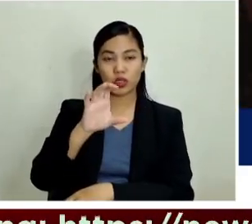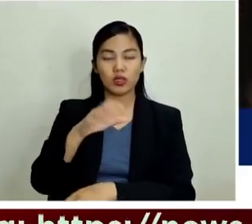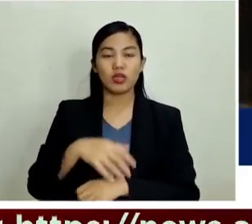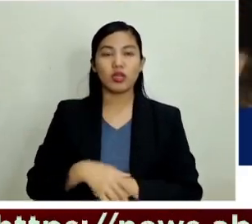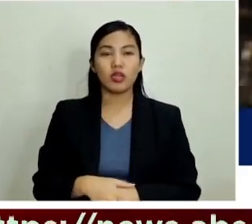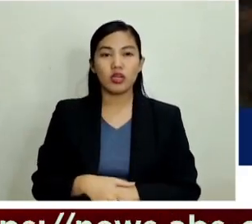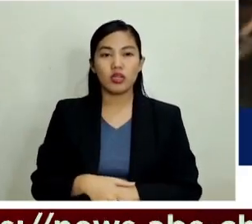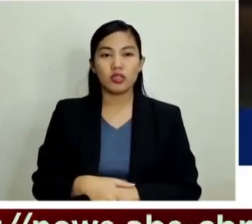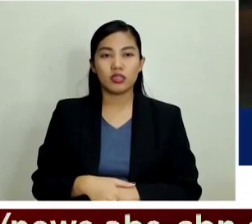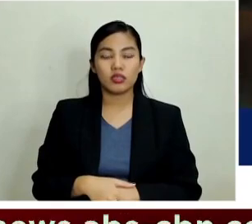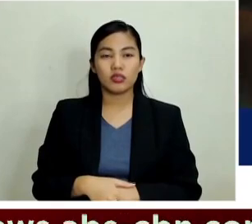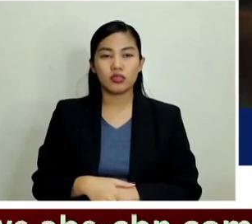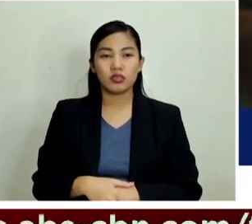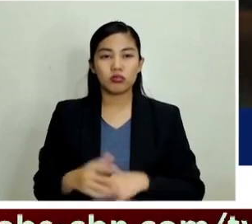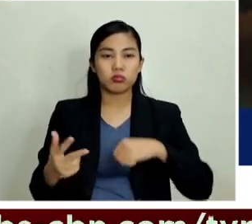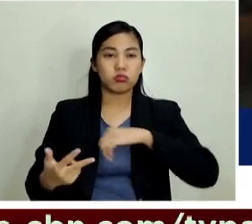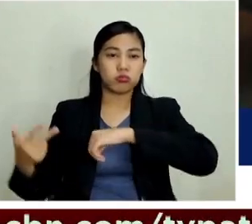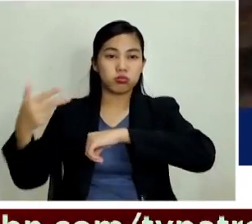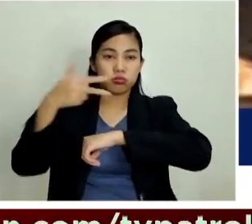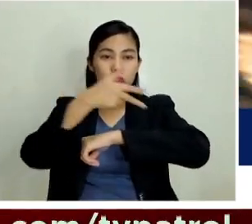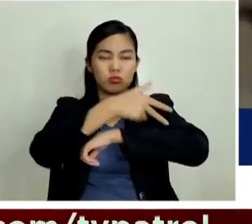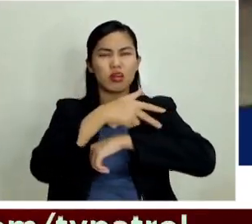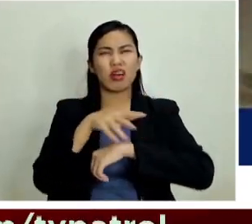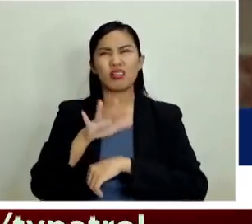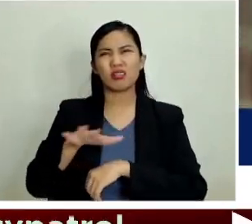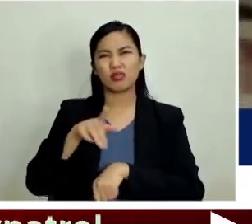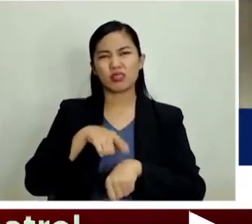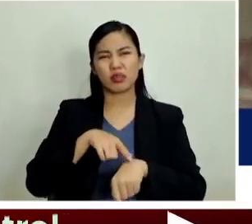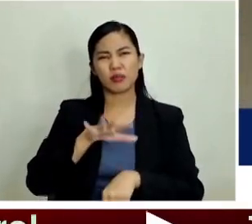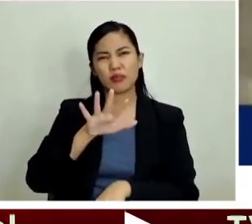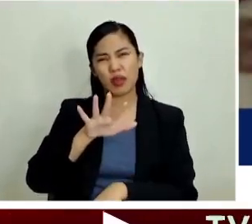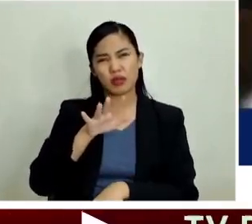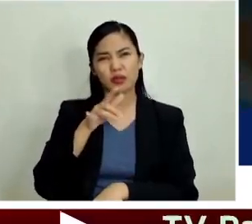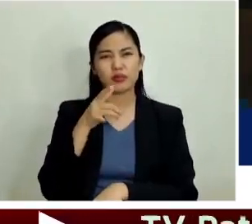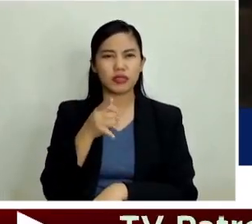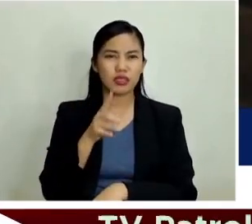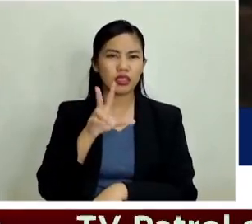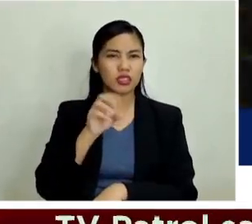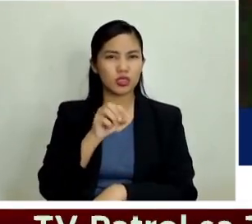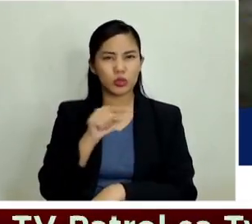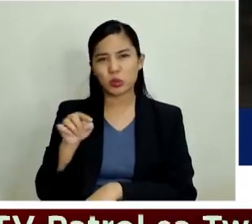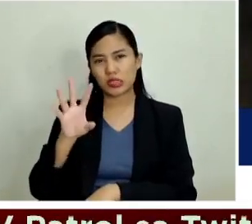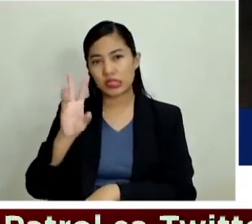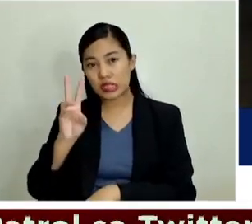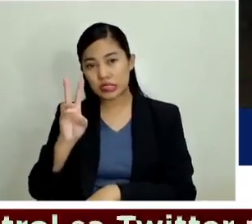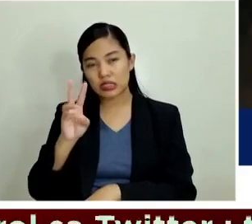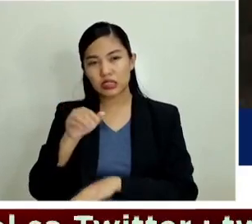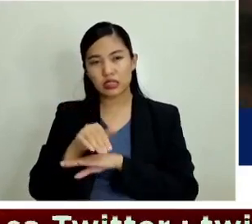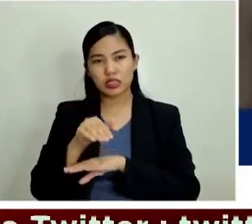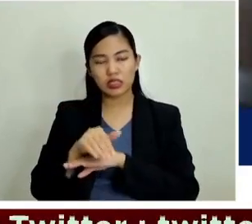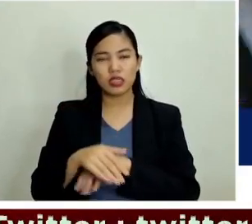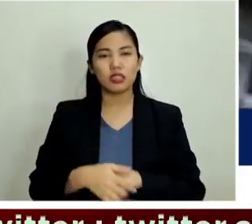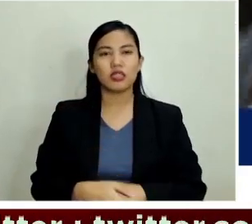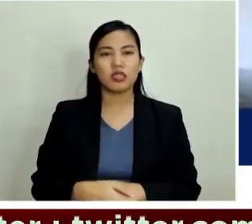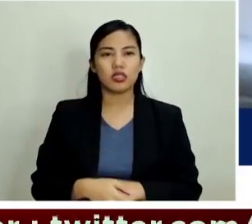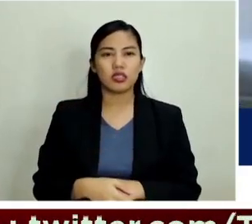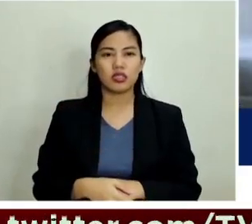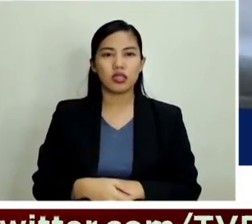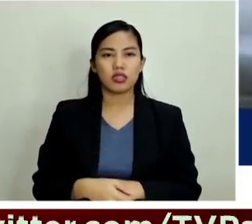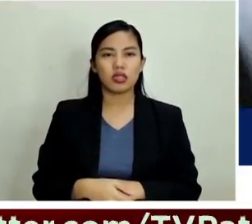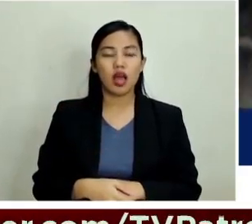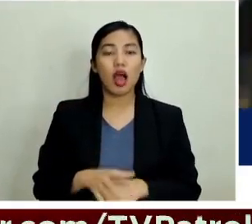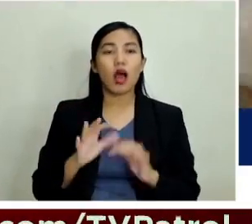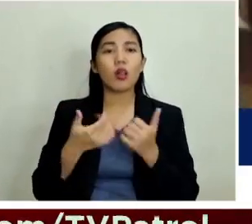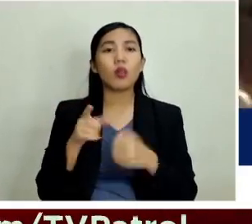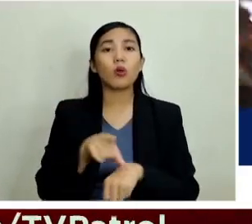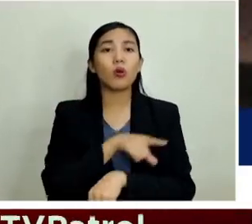doon. Kanina around 5:30 to 6, mula dyan sa EDSA Quezon Avenue flyover, papunta dito sa North Avenue, aabutin ka ng 30 minutes.